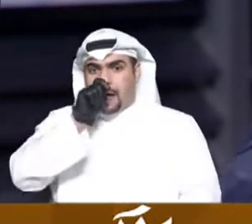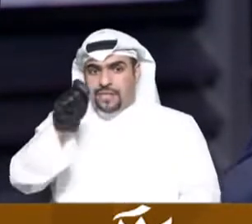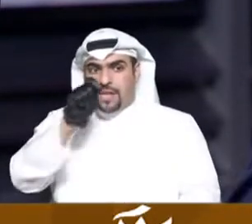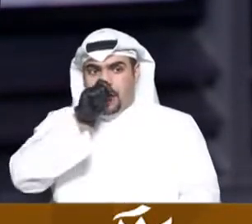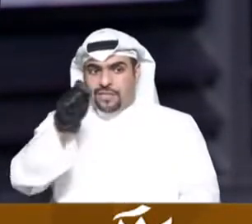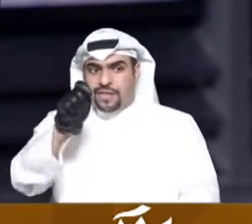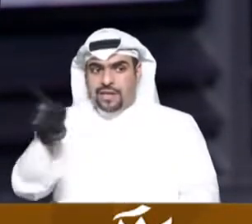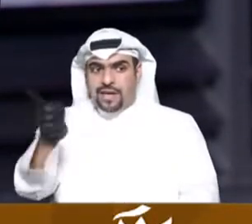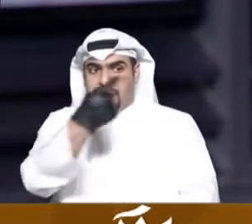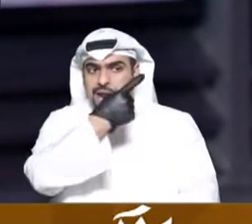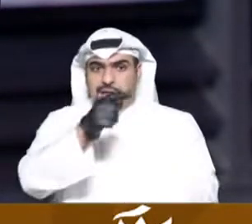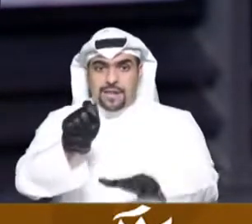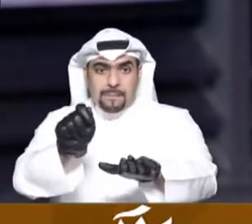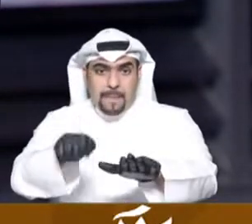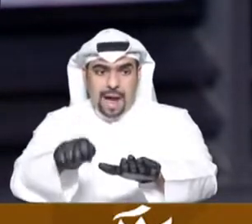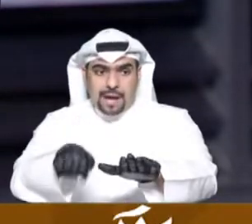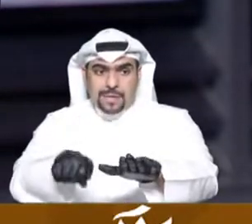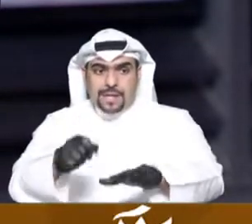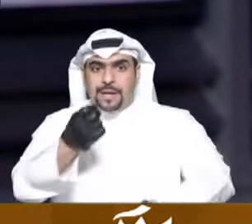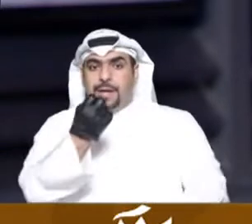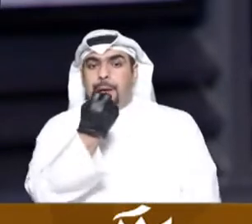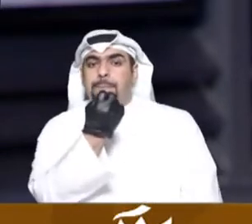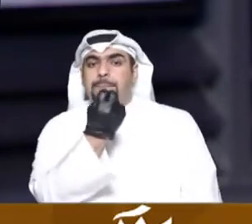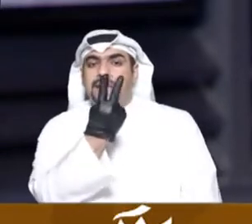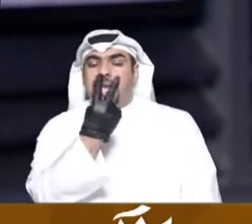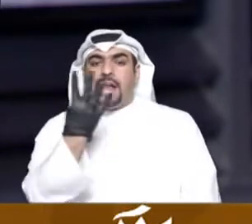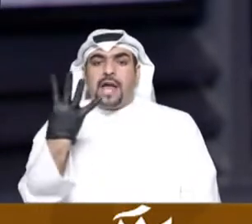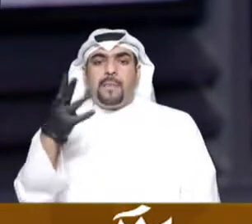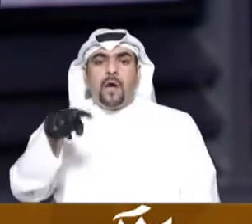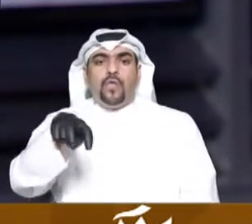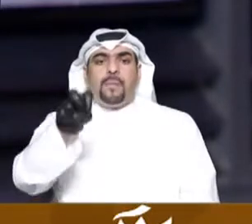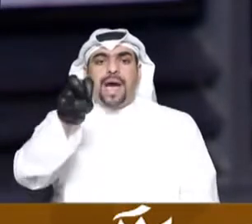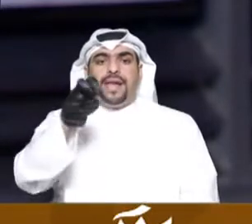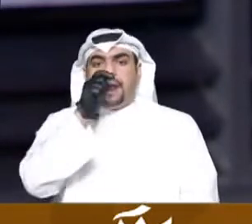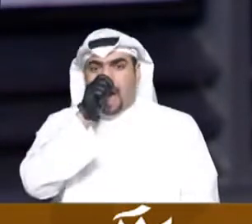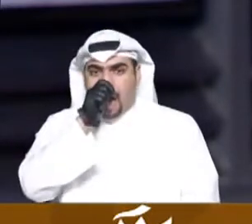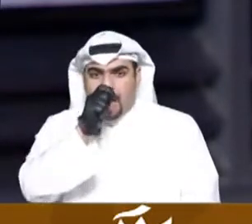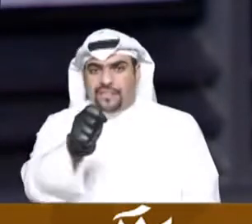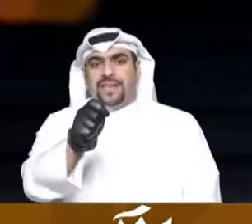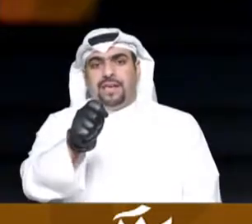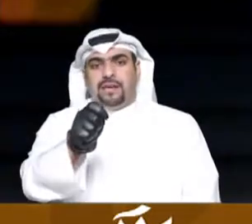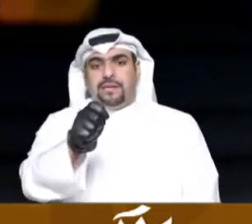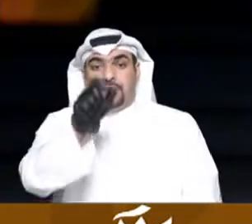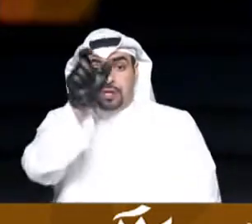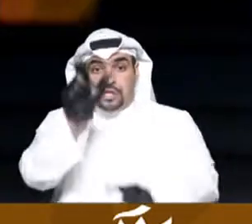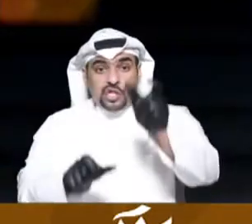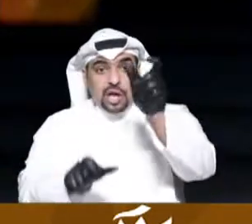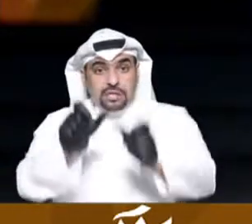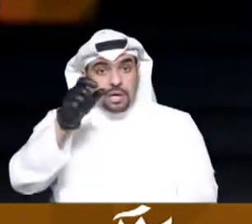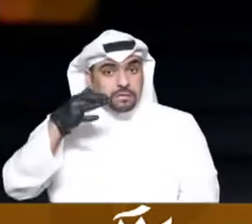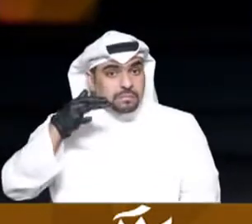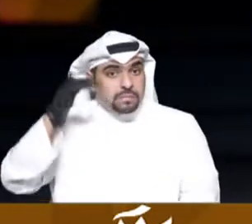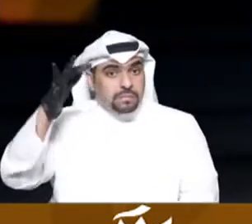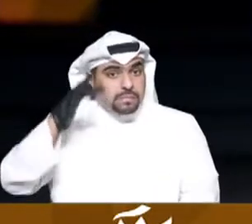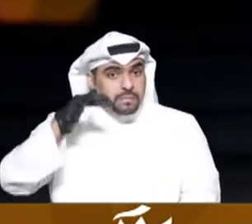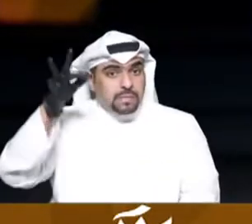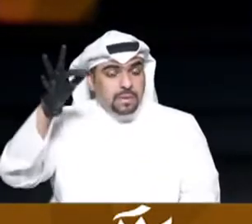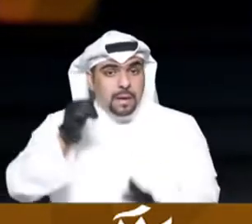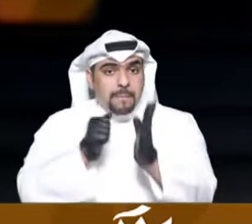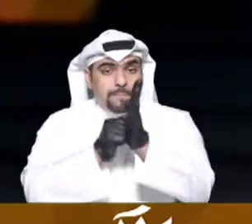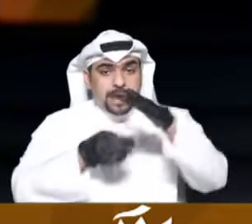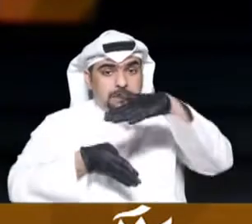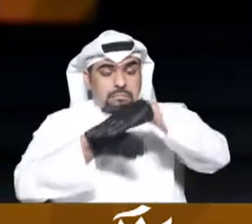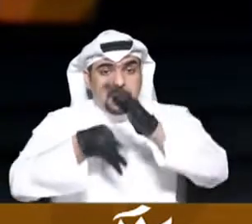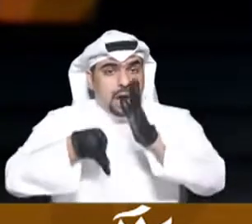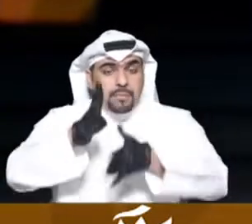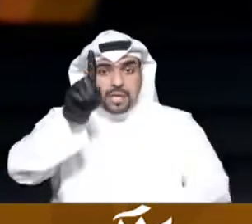المحكمه، وصلت الان عندنا 284 قضيه اللي تم تسجيلها القضايا اللي بقرار الحظر الجزئي. اذا انتم ماضين يعني